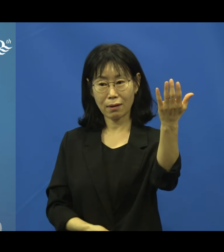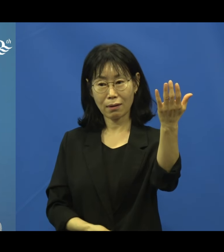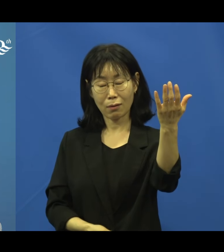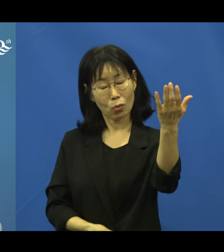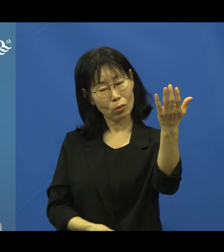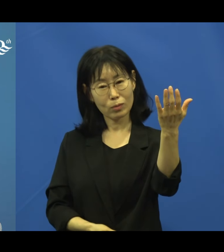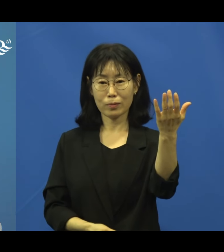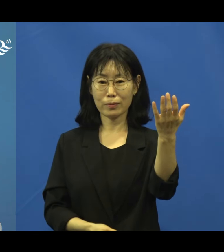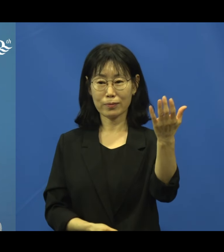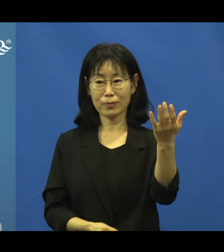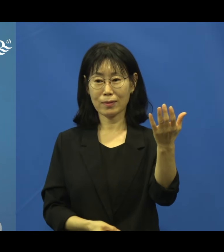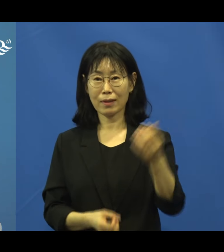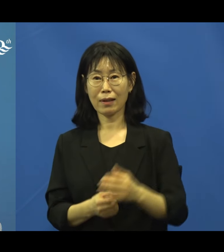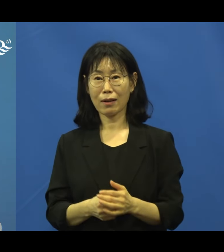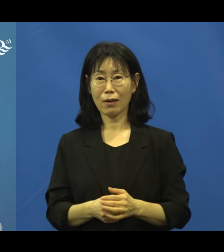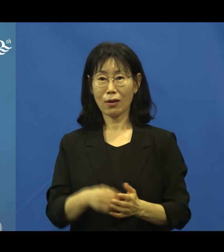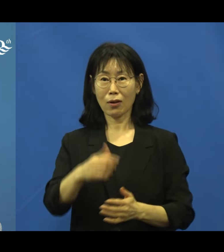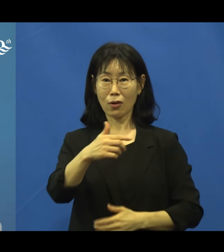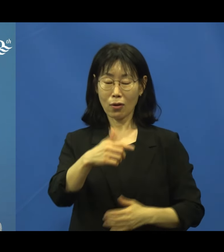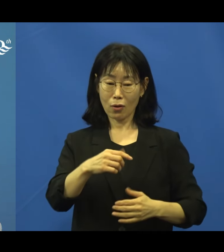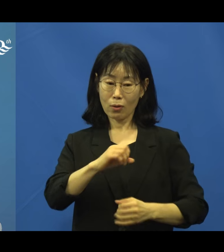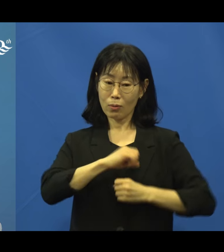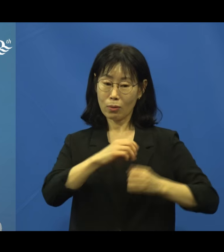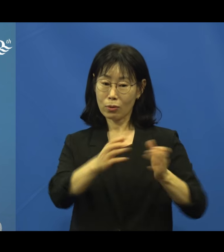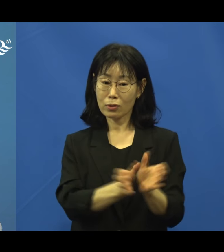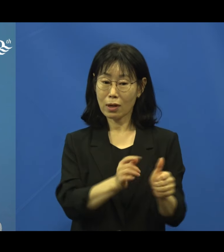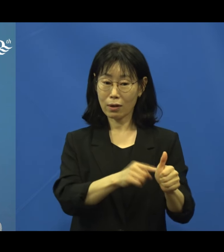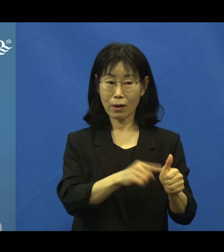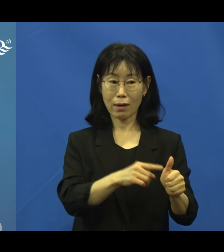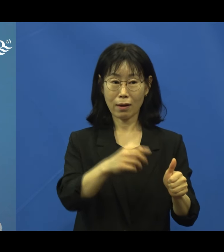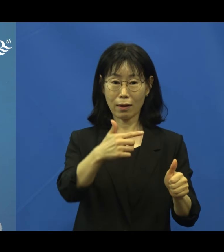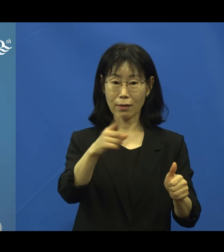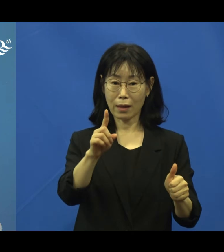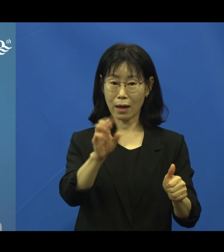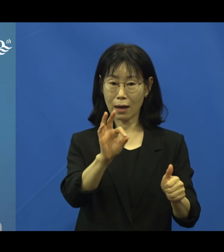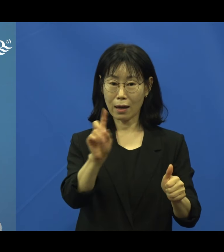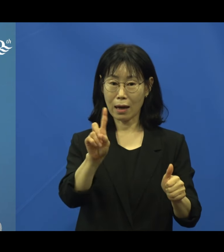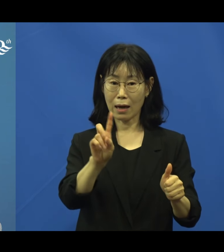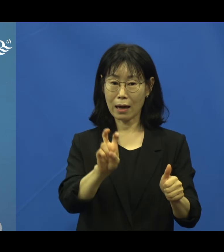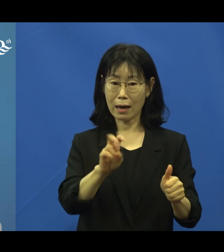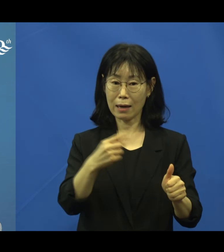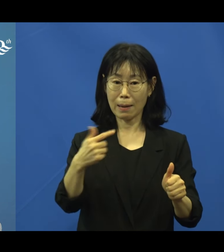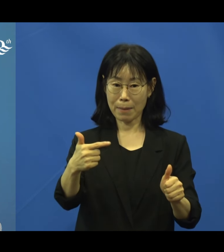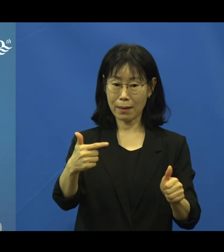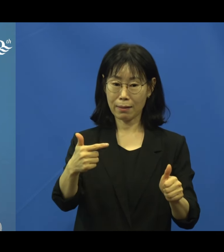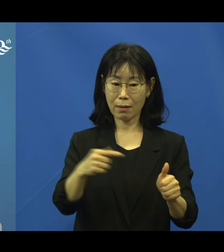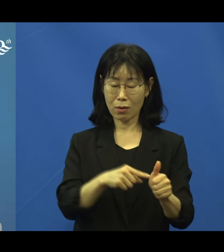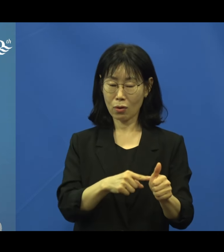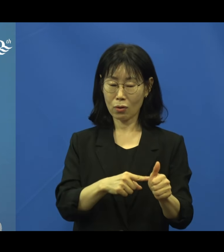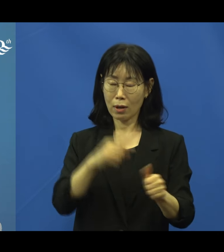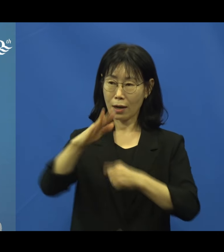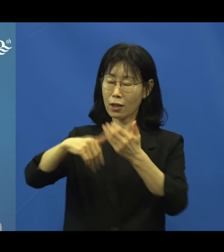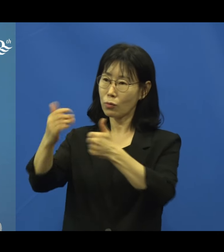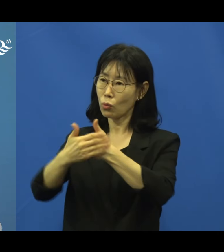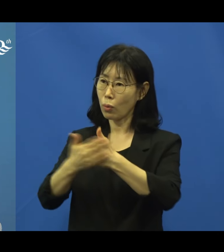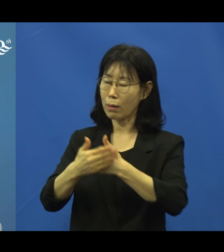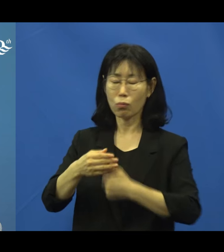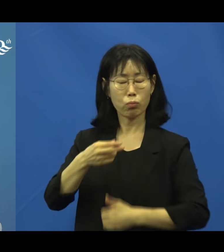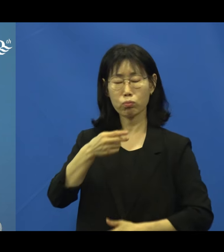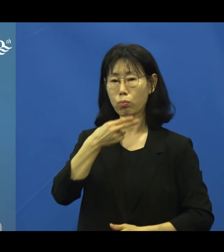나만 장군은 모르는 일이에요. 나만 장군도 모르고 아무도 모르는 일이에요. 그런데 성경이 기록한 거죠. 너 그때 그